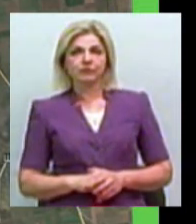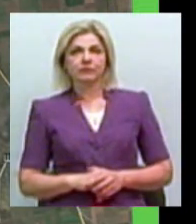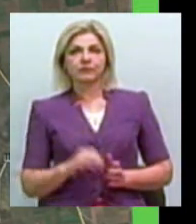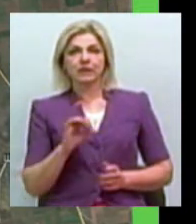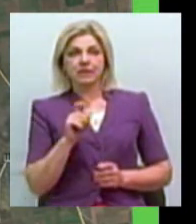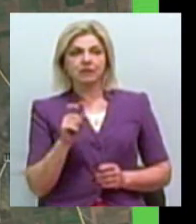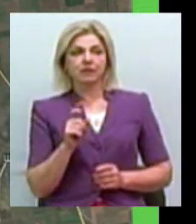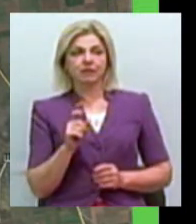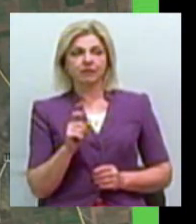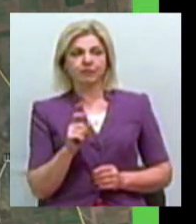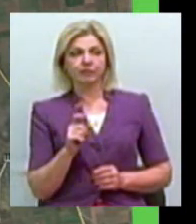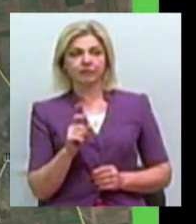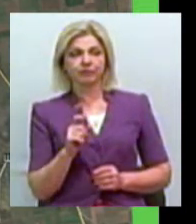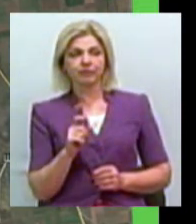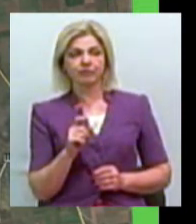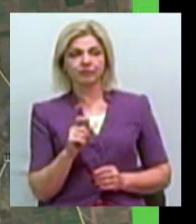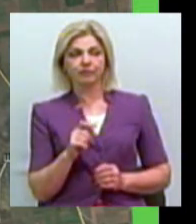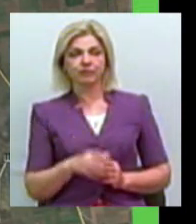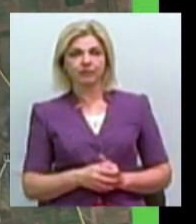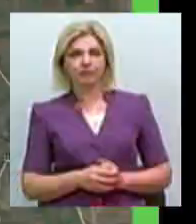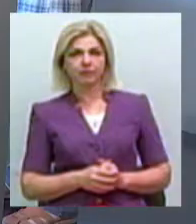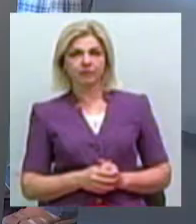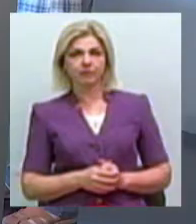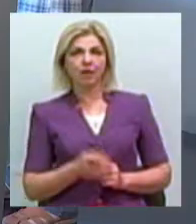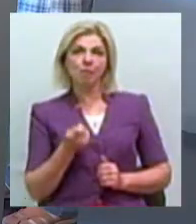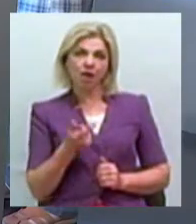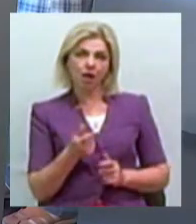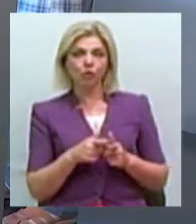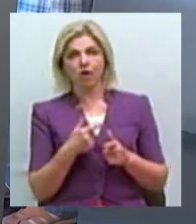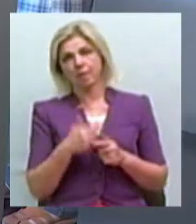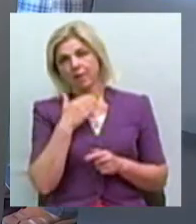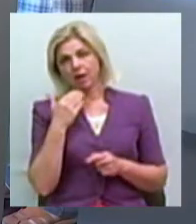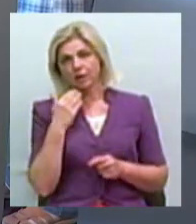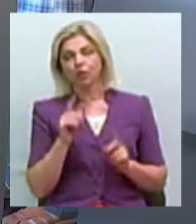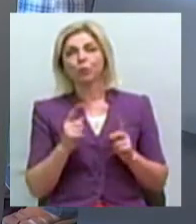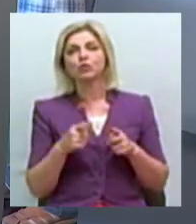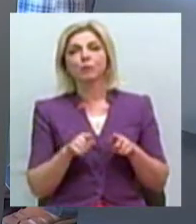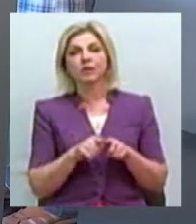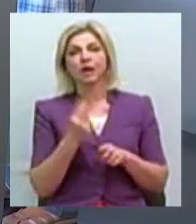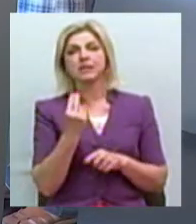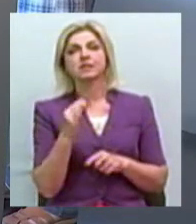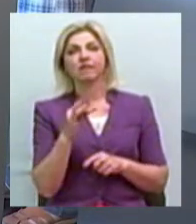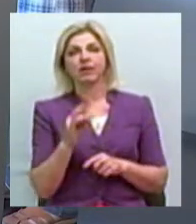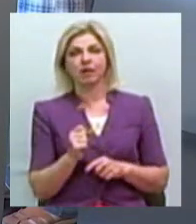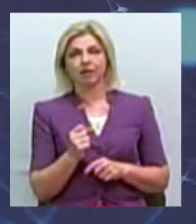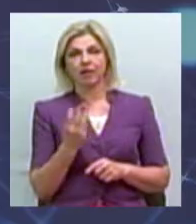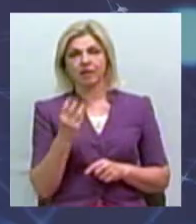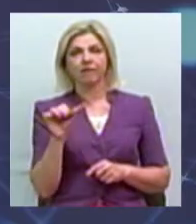мільйонів 179 мільйонів міста. Мало це чи багато? Чому саме така цифра? У нас 3